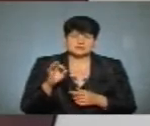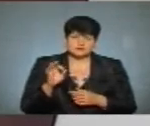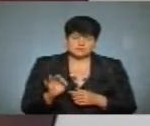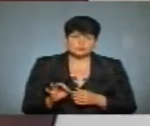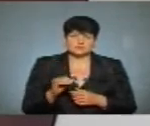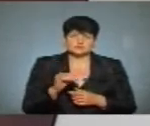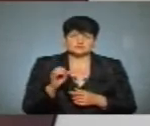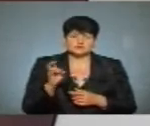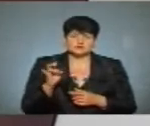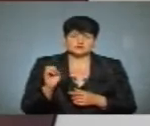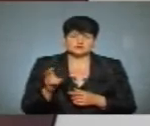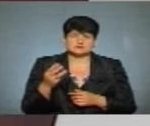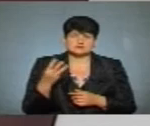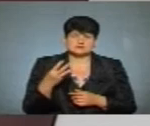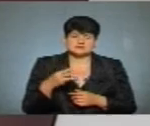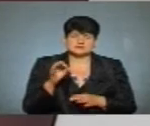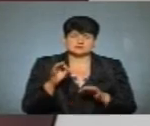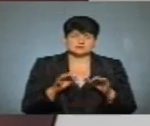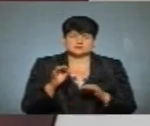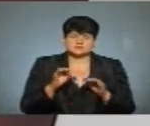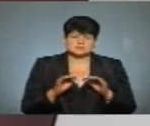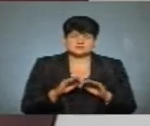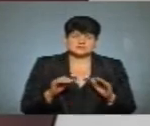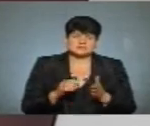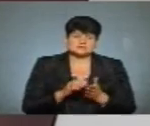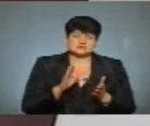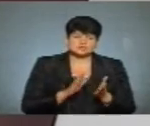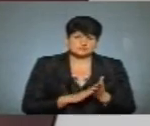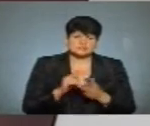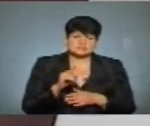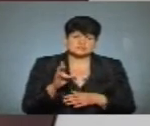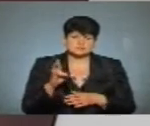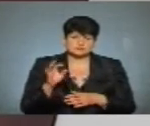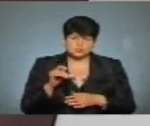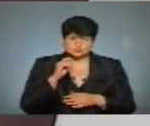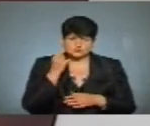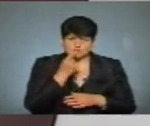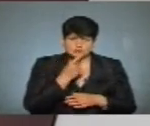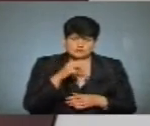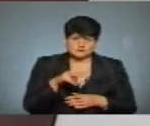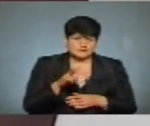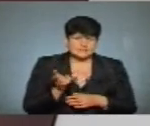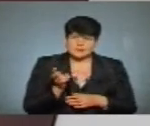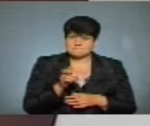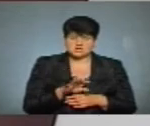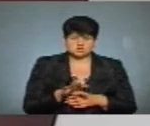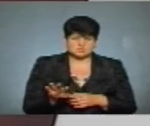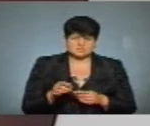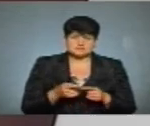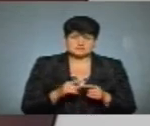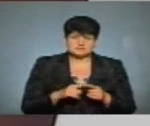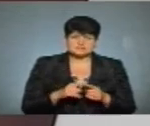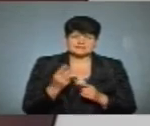Шейнюк. За його словами, 30% абітурієнтів, які зареєструвалися на ЗНО з української мови та літератури, не прийшли. Це майже